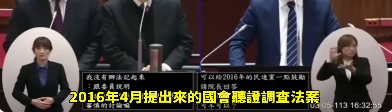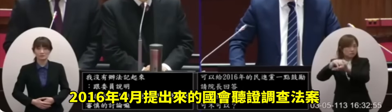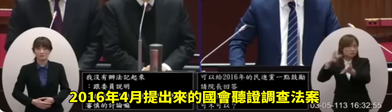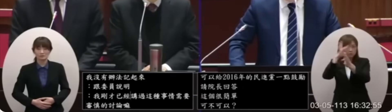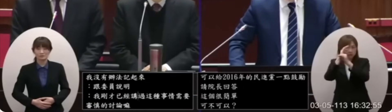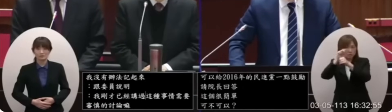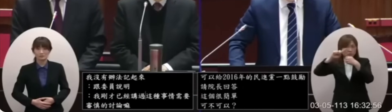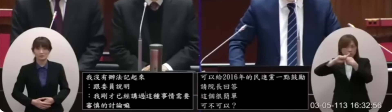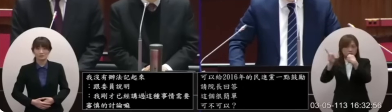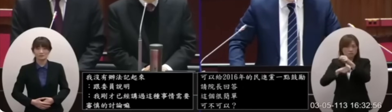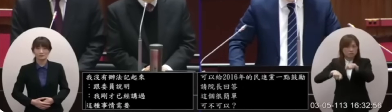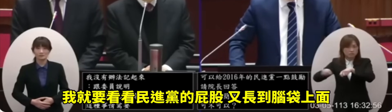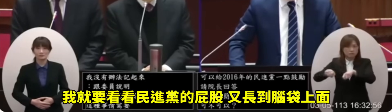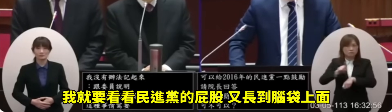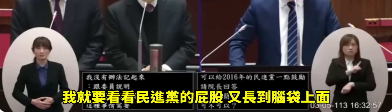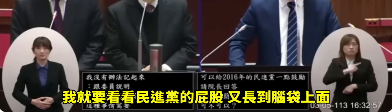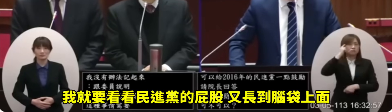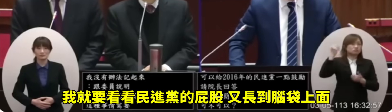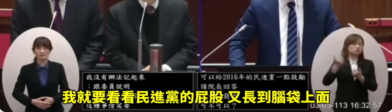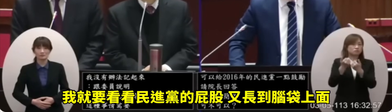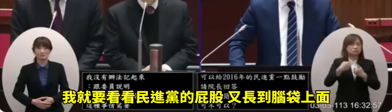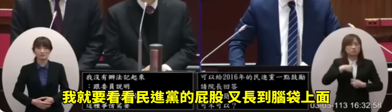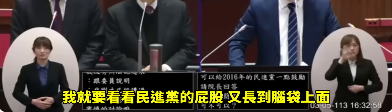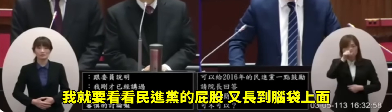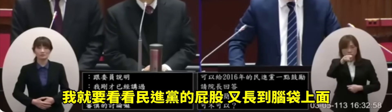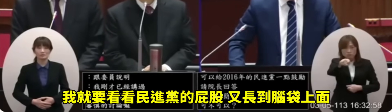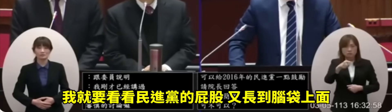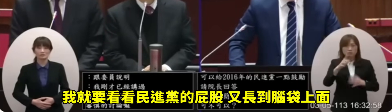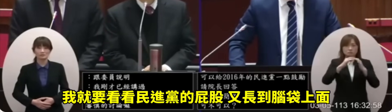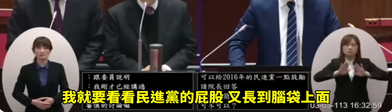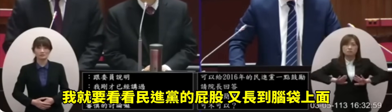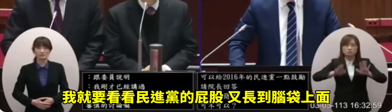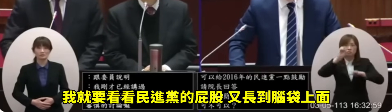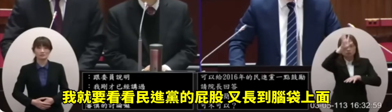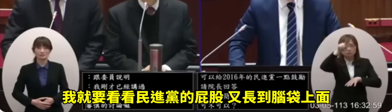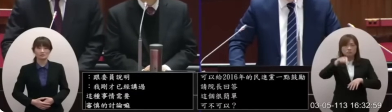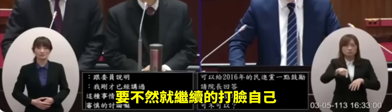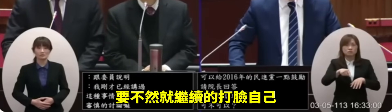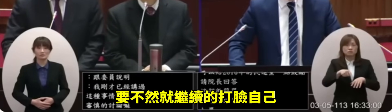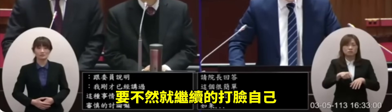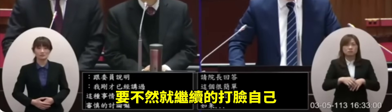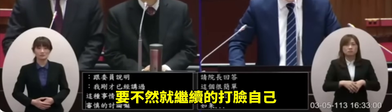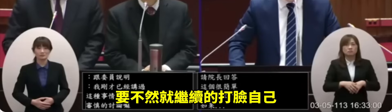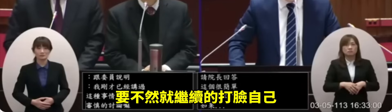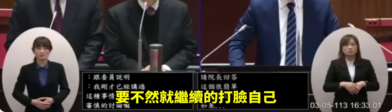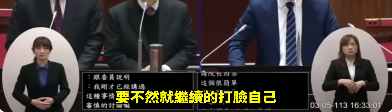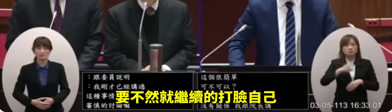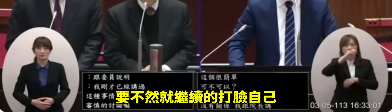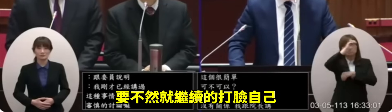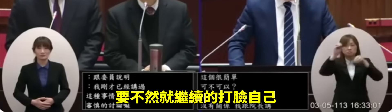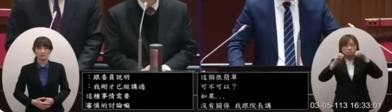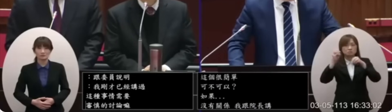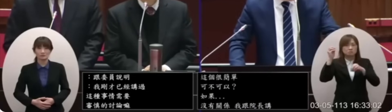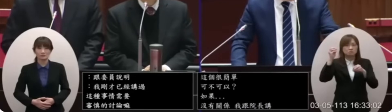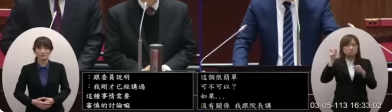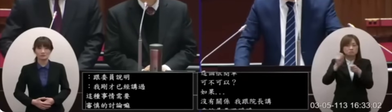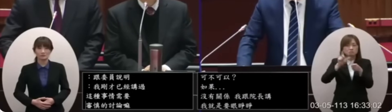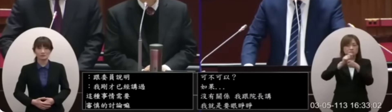查法案，我就要看看民进党的屁股要长到脑袋上面，要不要继续的打脸自